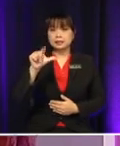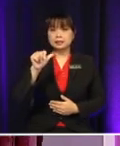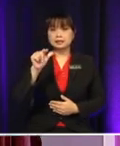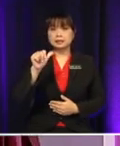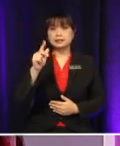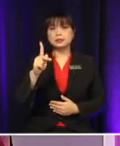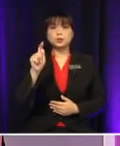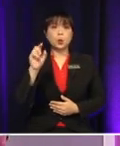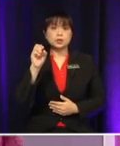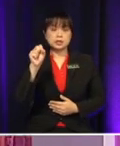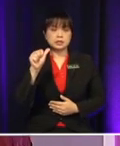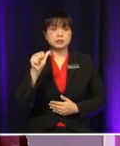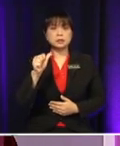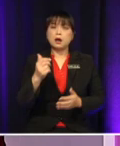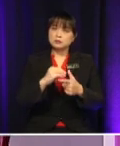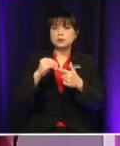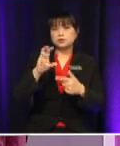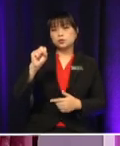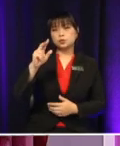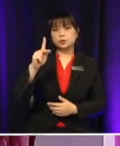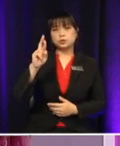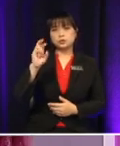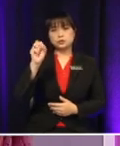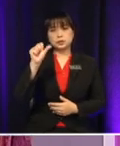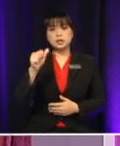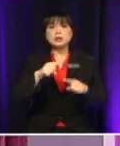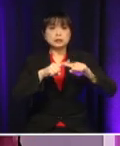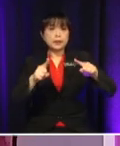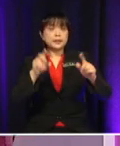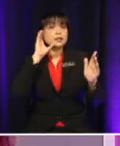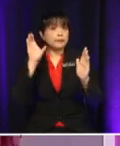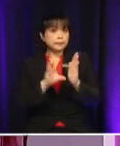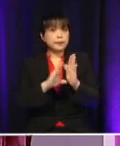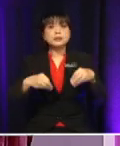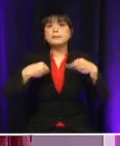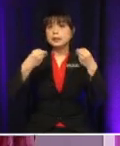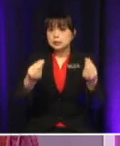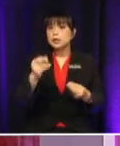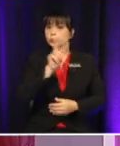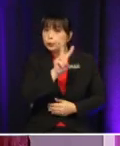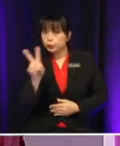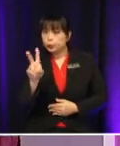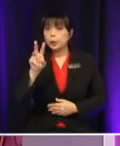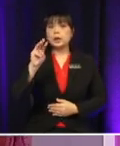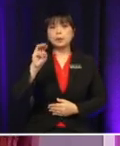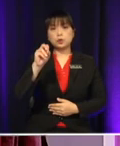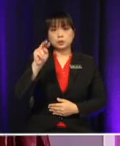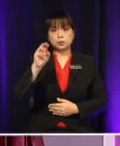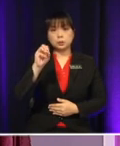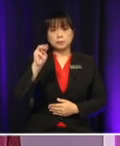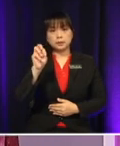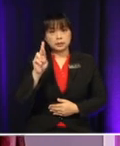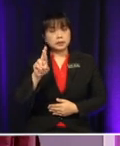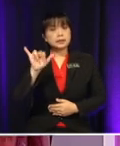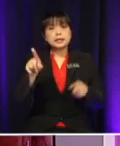di dalam gambar raja diberi ini dua-dua Monumen ini adalah sama Vika bermaksud murid perlulah tahu